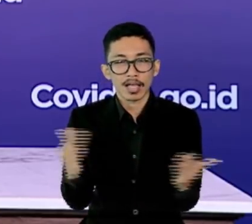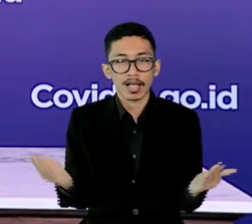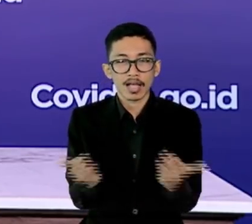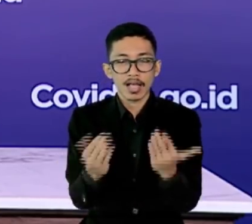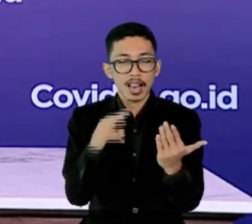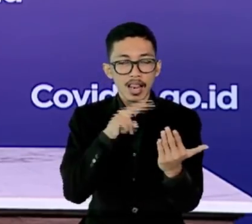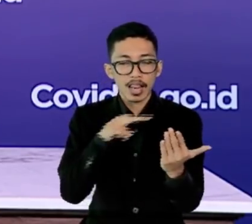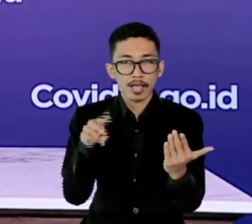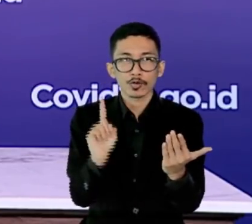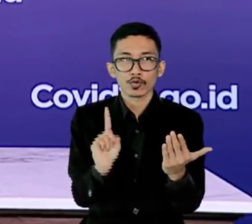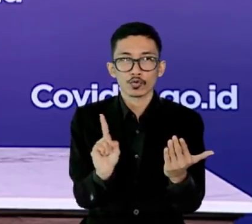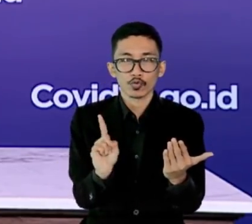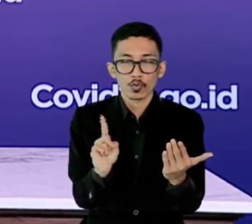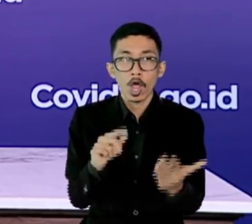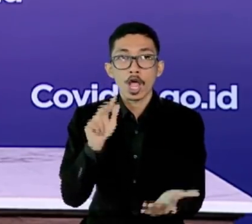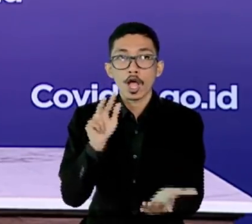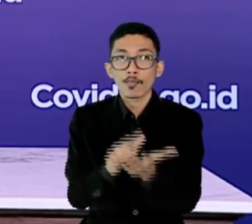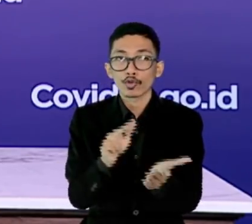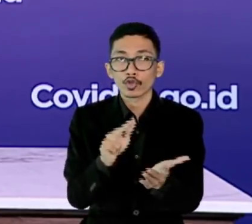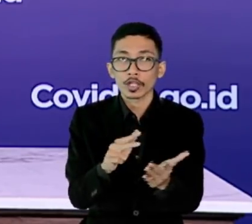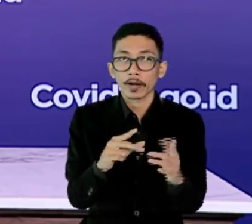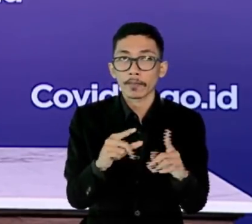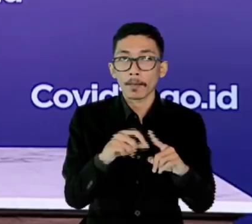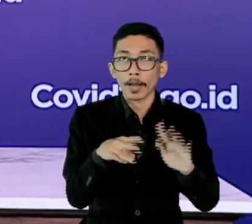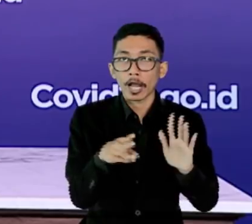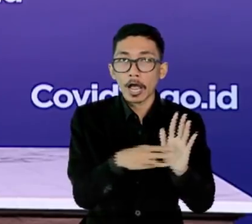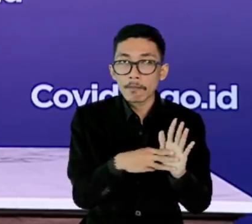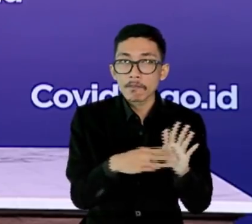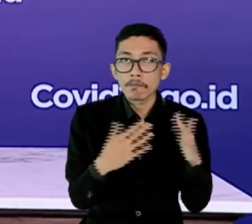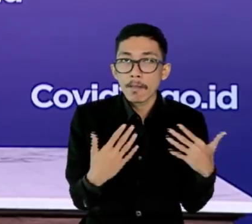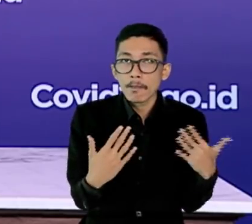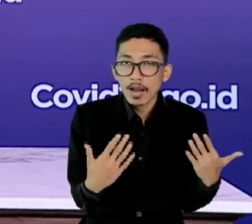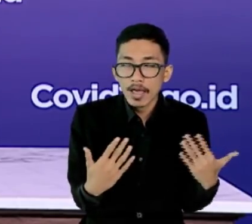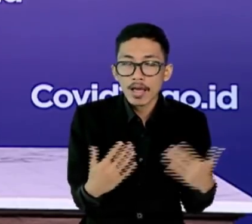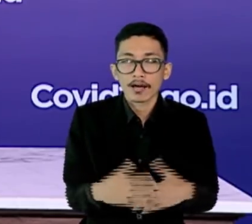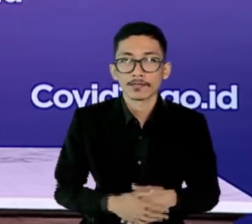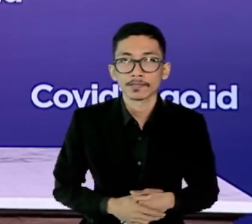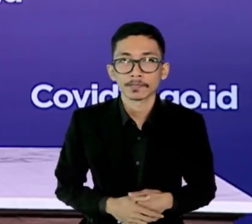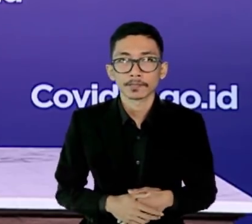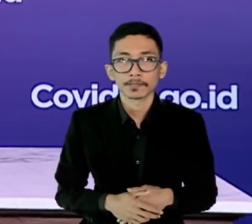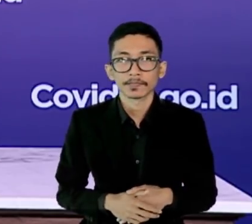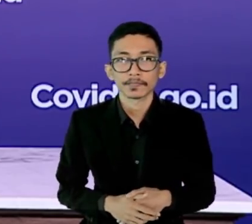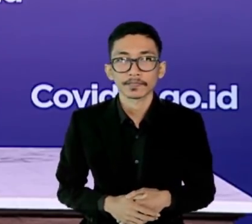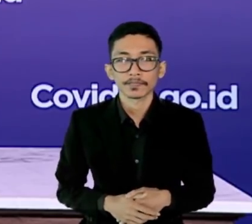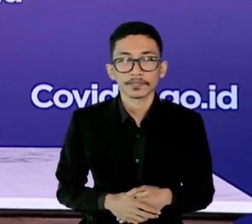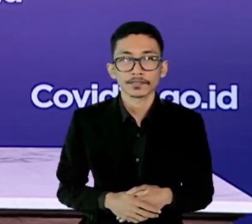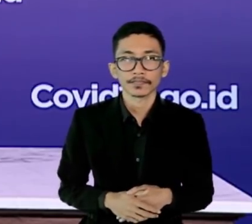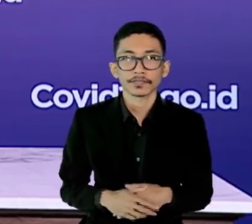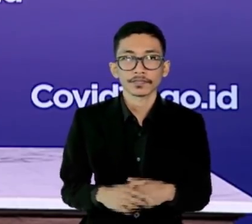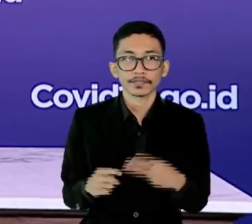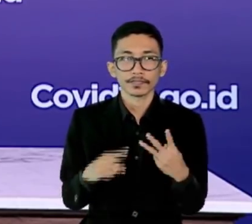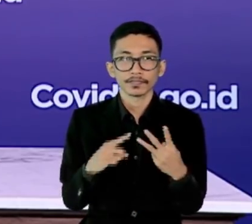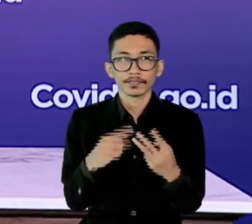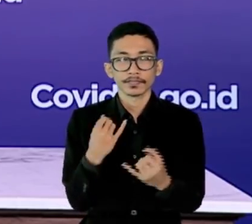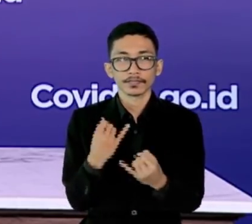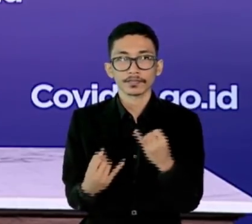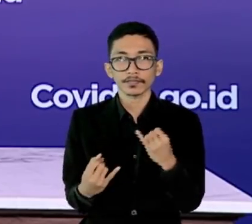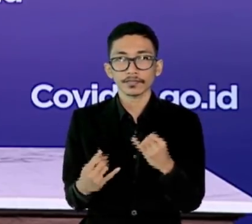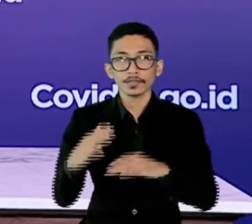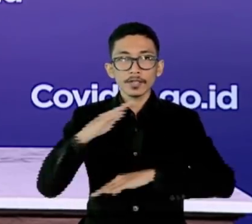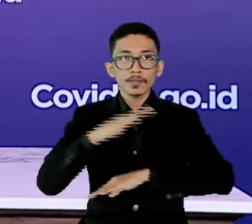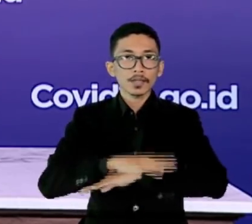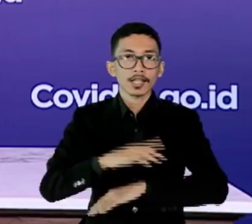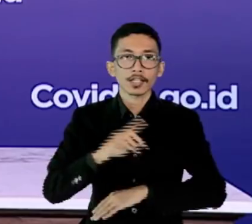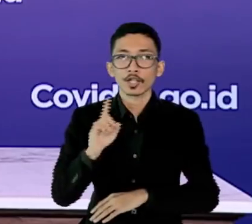mengambil keputusan kebijakan berskala nasional. Terima kasih. Pertanyaan terakhir dari Hendro,